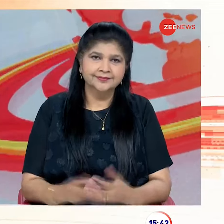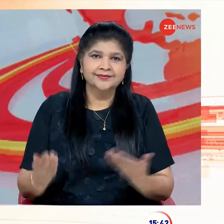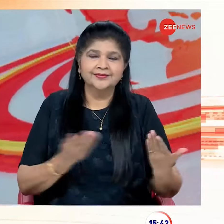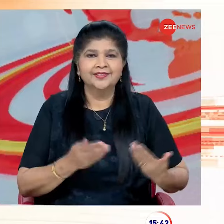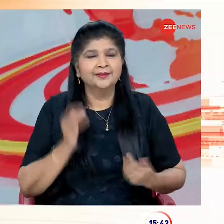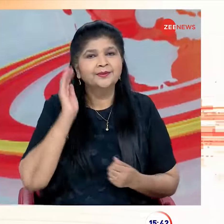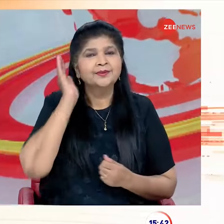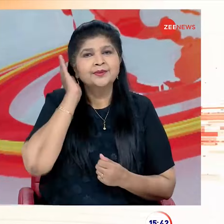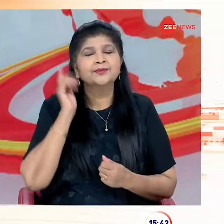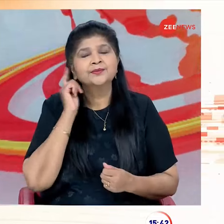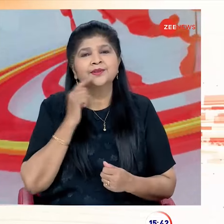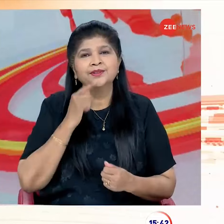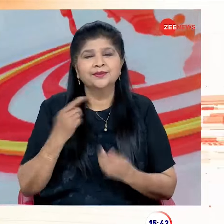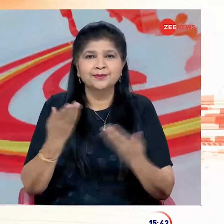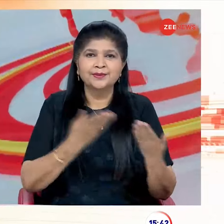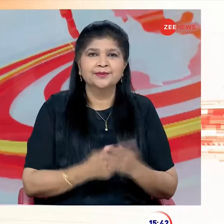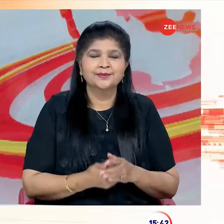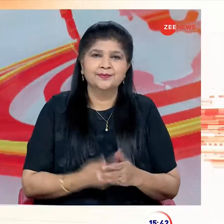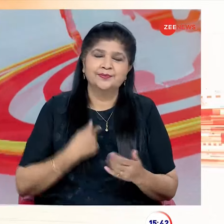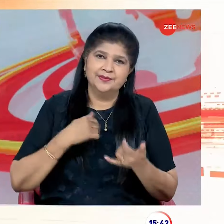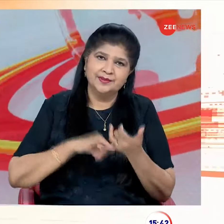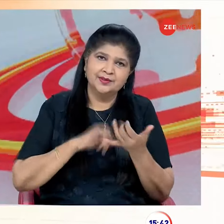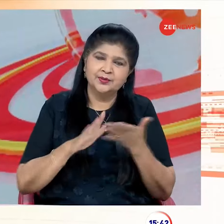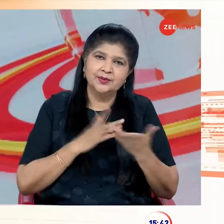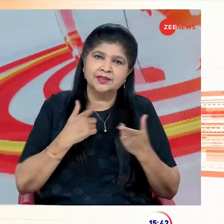बधिरों के लिए समाचार में आपका स्वागत है, बताएंगी सोनिया शर्मा।